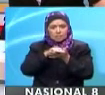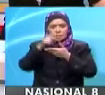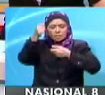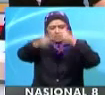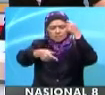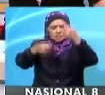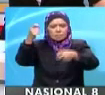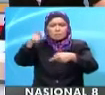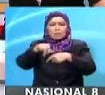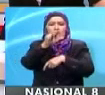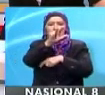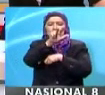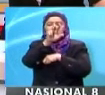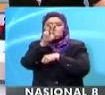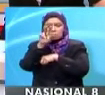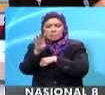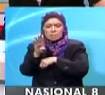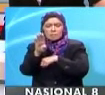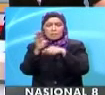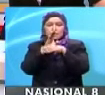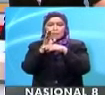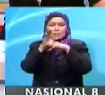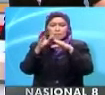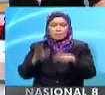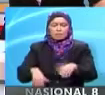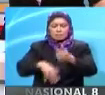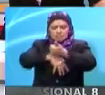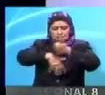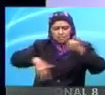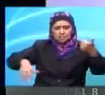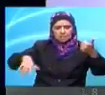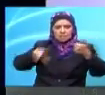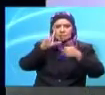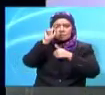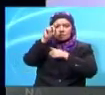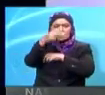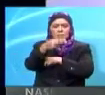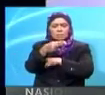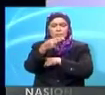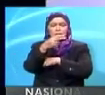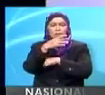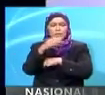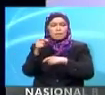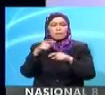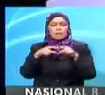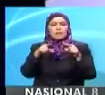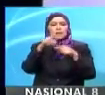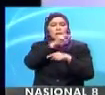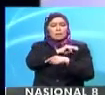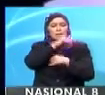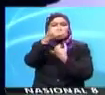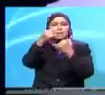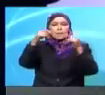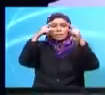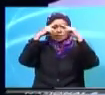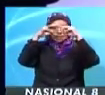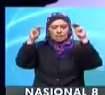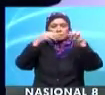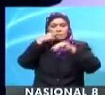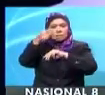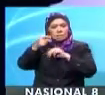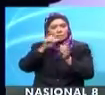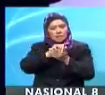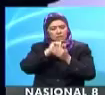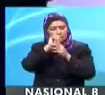haji menerusi program Sahabat Korat TH. Menurut Menteri di Jabatan Perdana Menteri, Datuk Seri Jamil Herba Harum, sumbangan diberi dalam